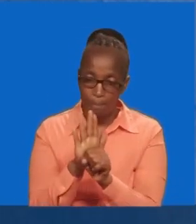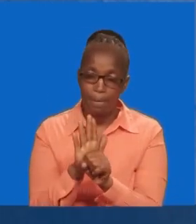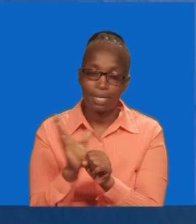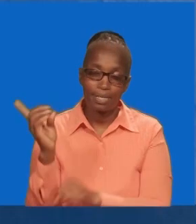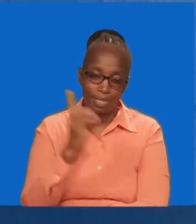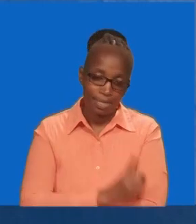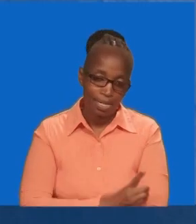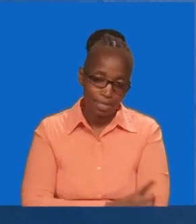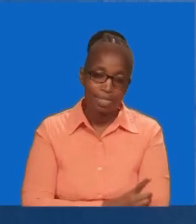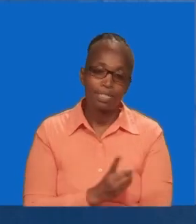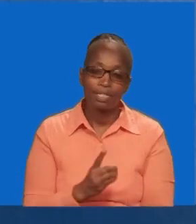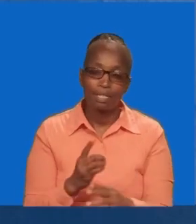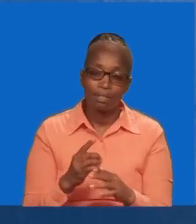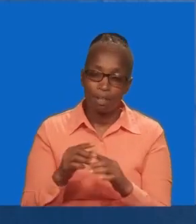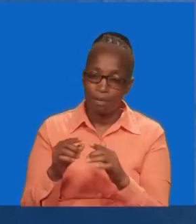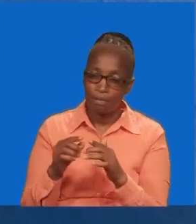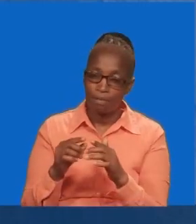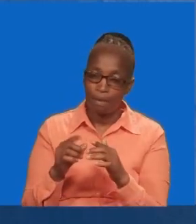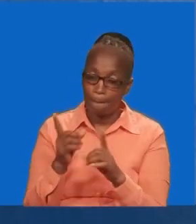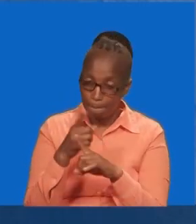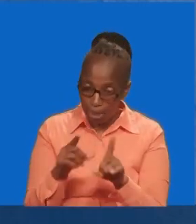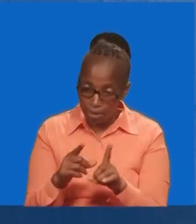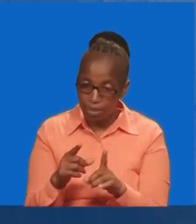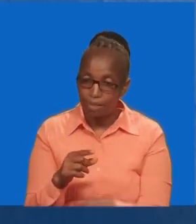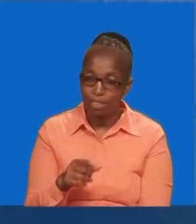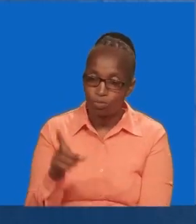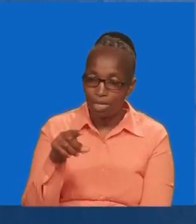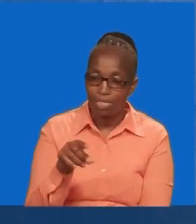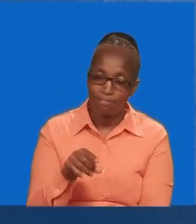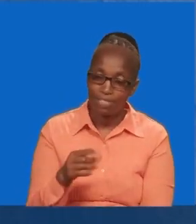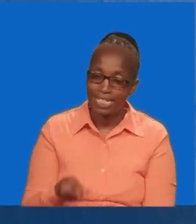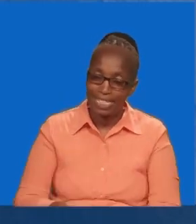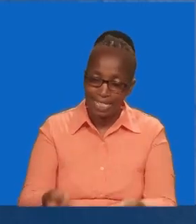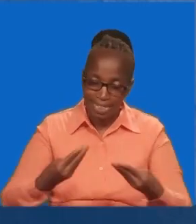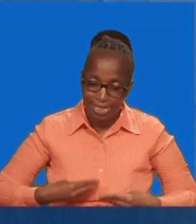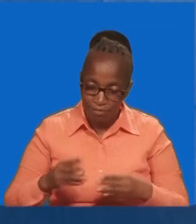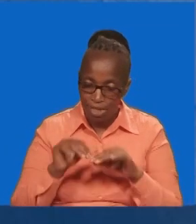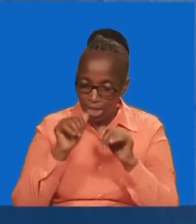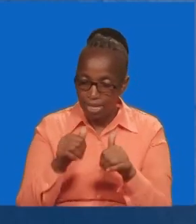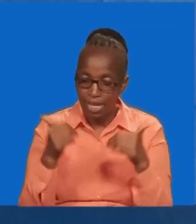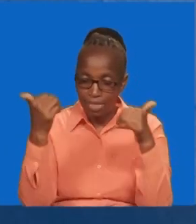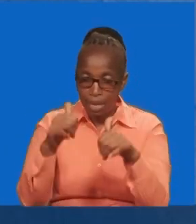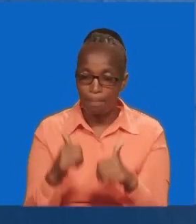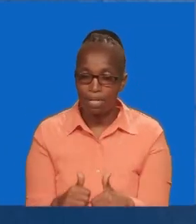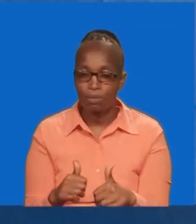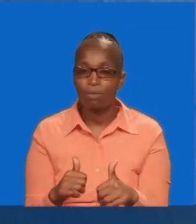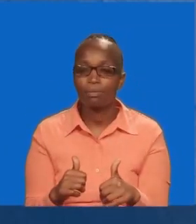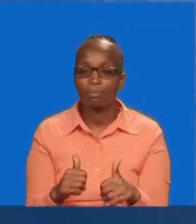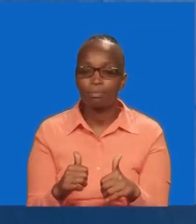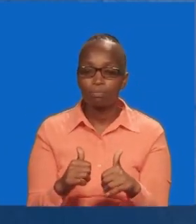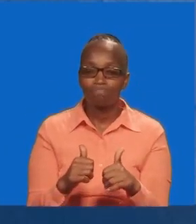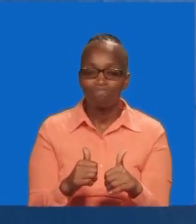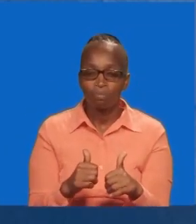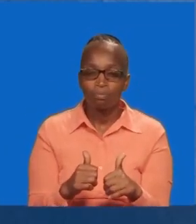wakati mwingi, umeomba miaka hii, miezi hii, bado haujaweza na kupata majibu,